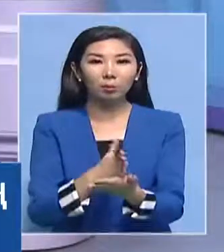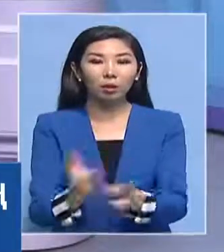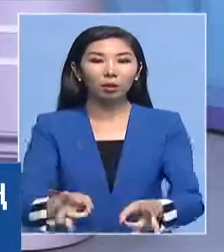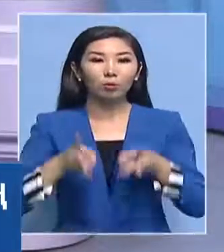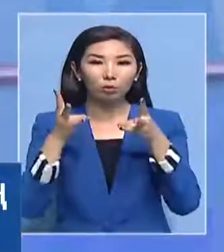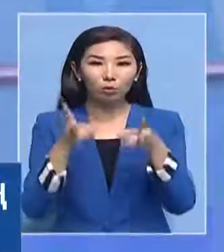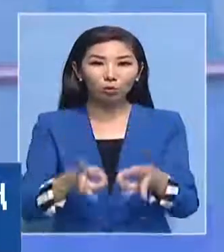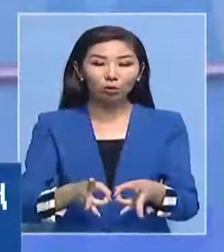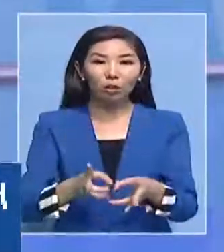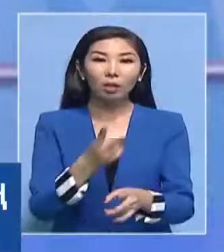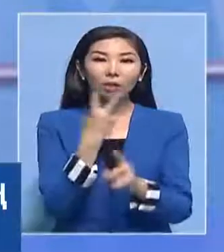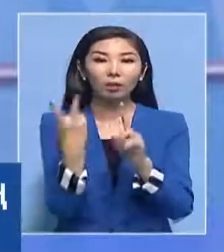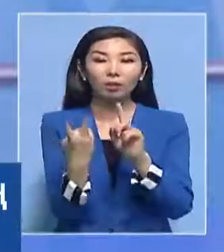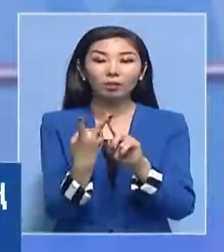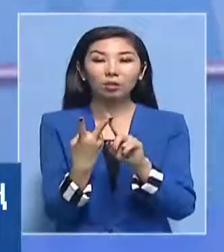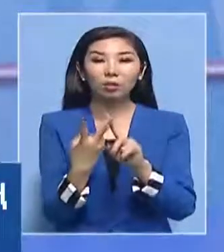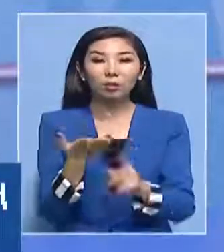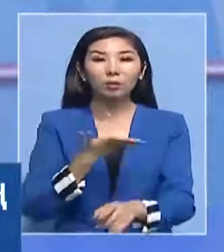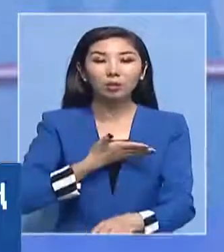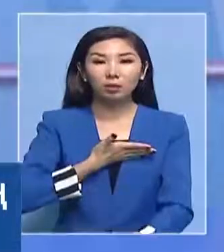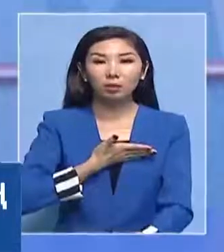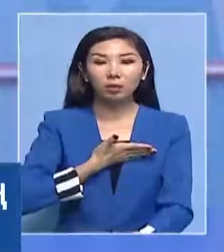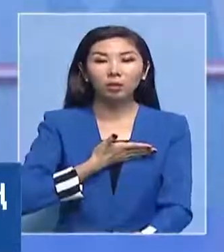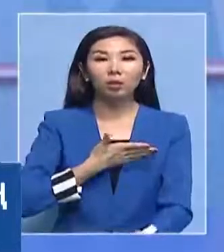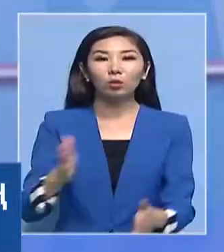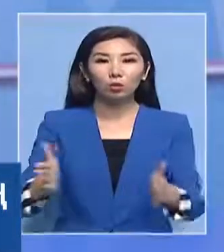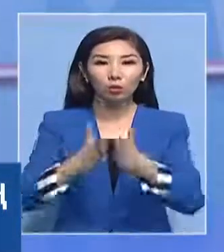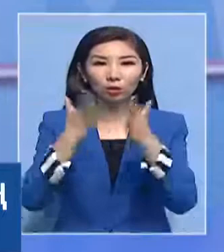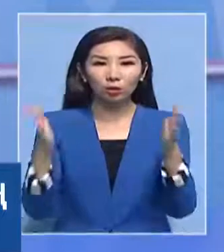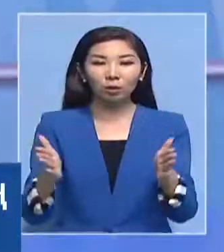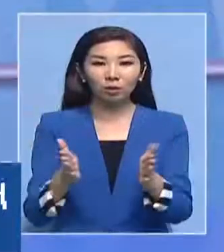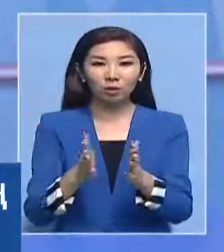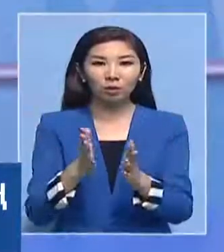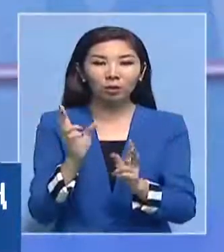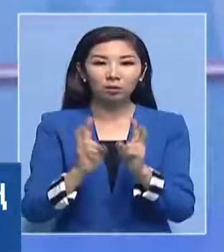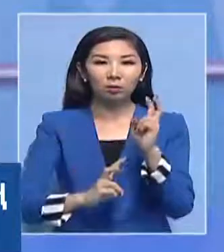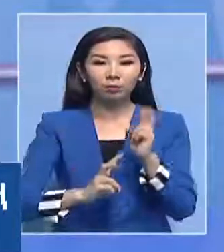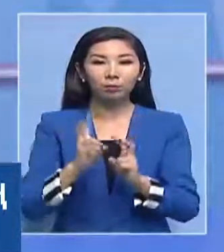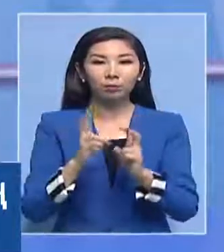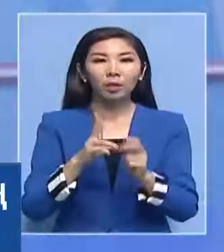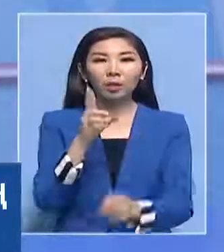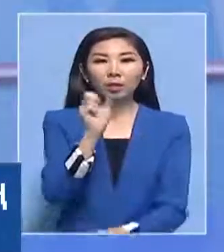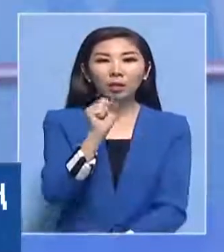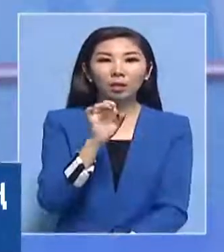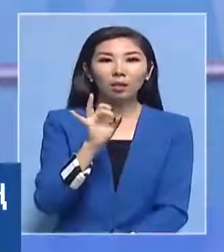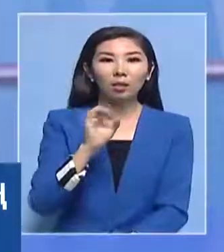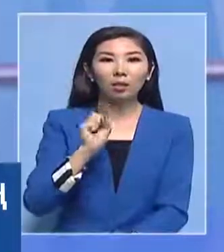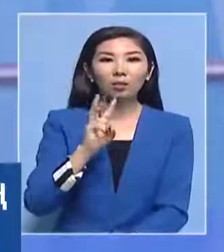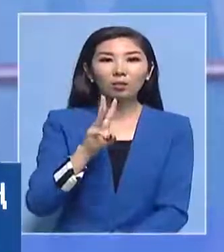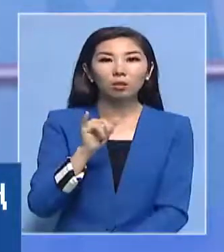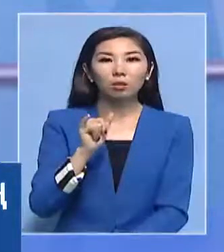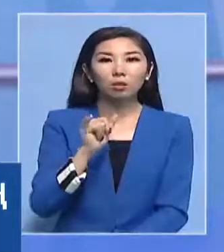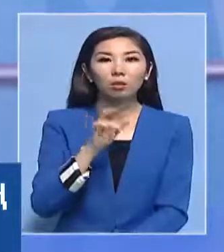қауіпсіздігі жөнінде. Екіншіде біздің жаңа ең үлкен кен орны жаңа Қарашығанақпен